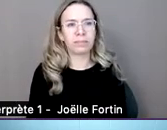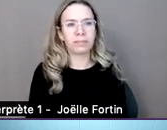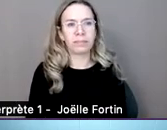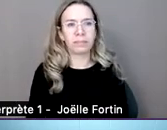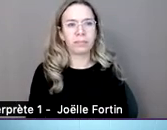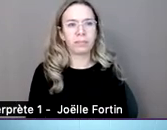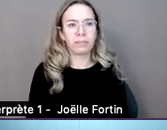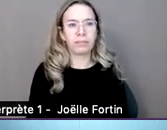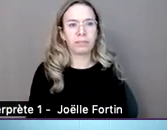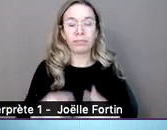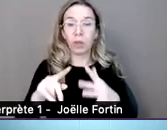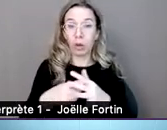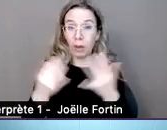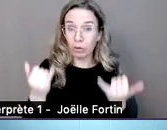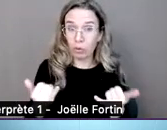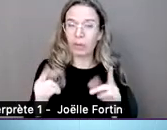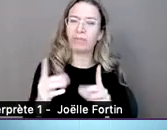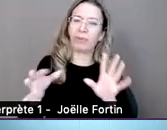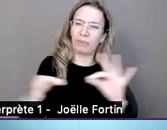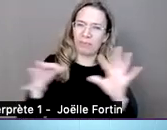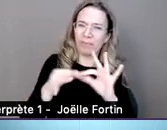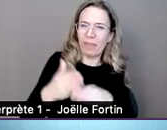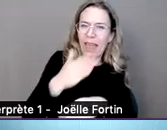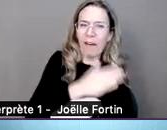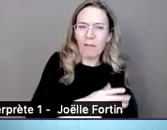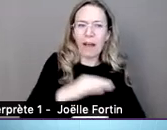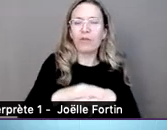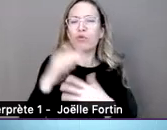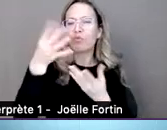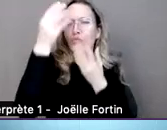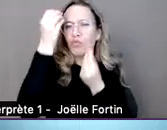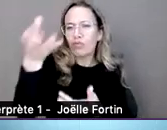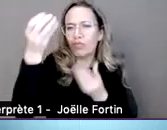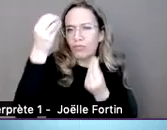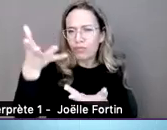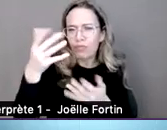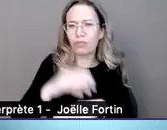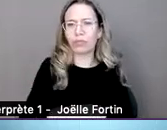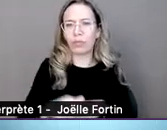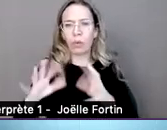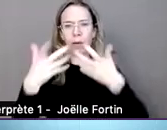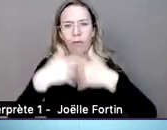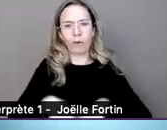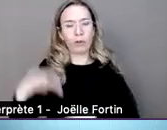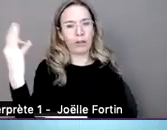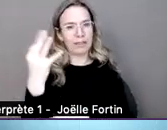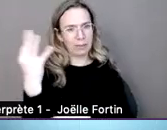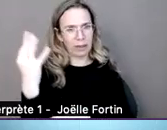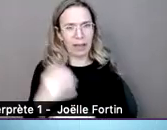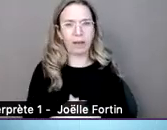Avant de commencer, nous allons passer brièvement à travers des points à prendre en compte durant ce séminaire. Il y